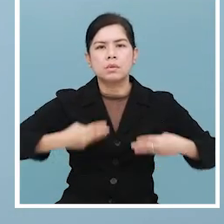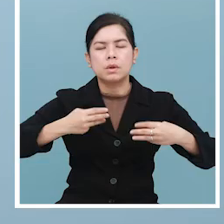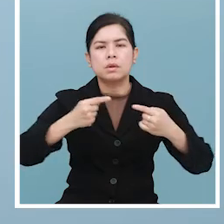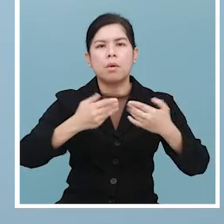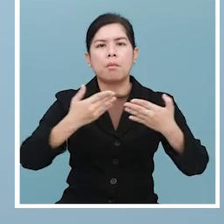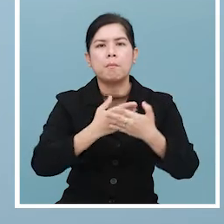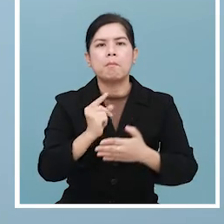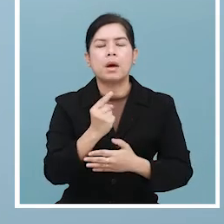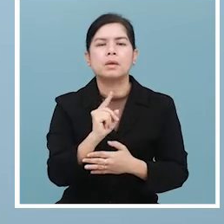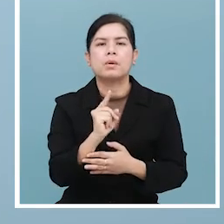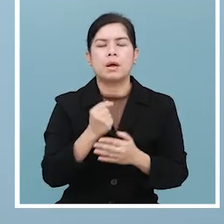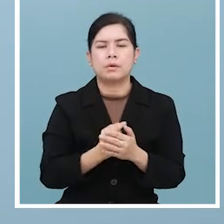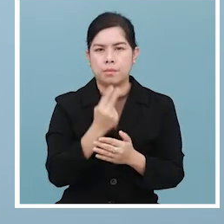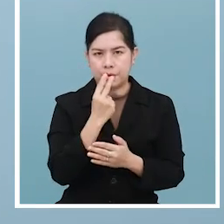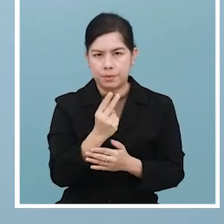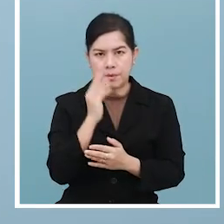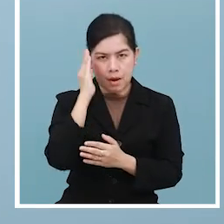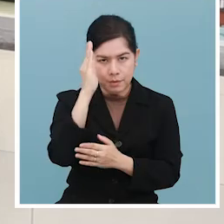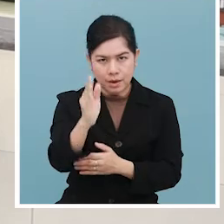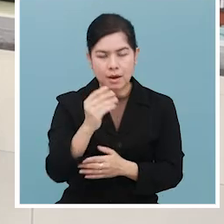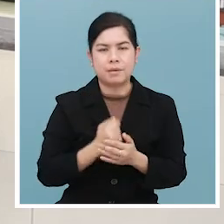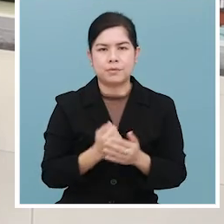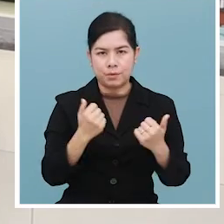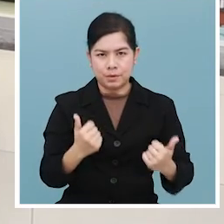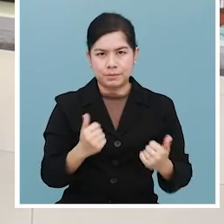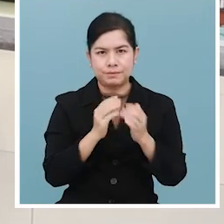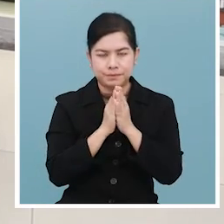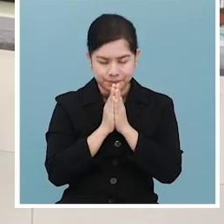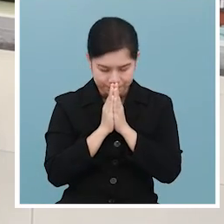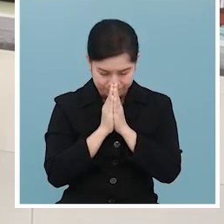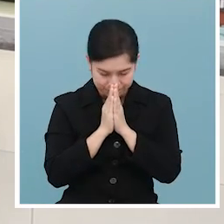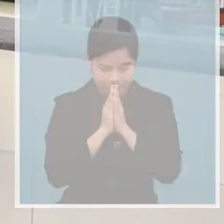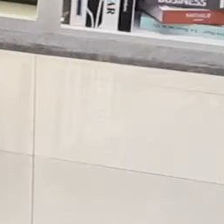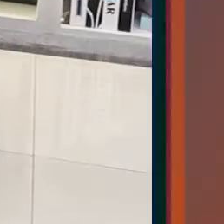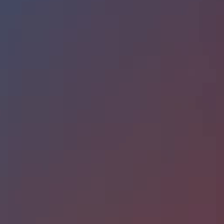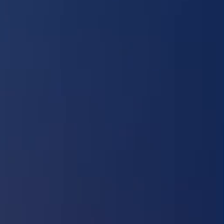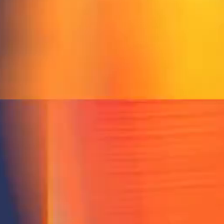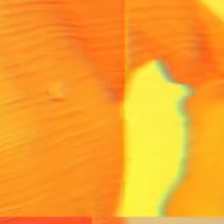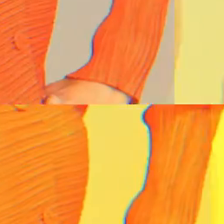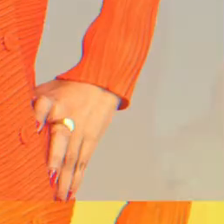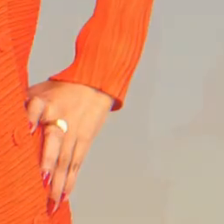ดตามกันในครั้งหน้านะคะในอย่าง Ad Hard Show Celeb Talk วันนี้ขอบคุณพี่ผัดไทยค่ะ